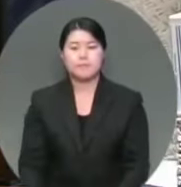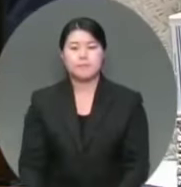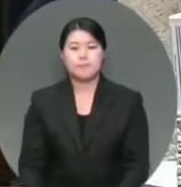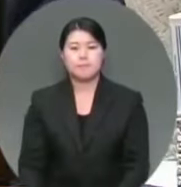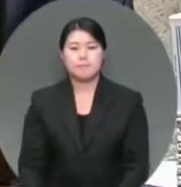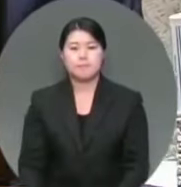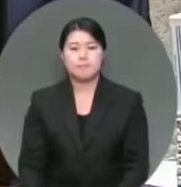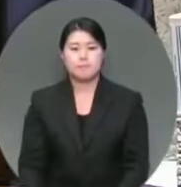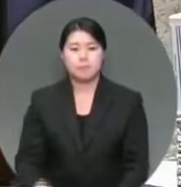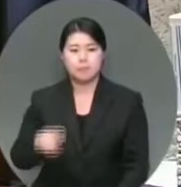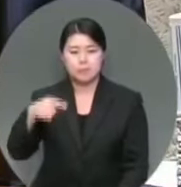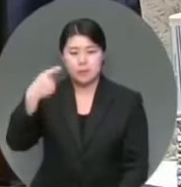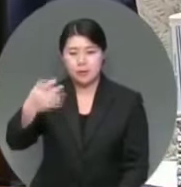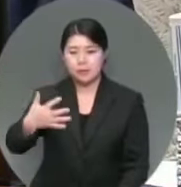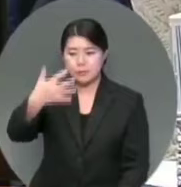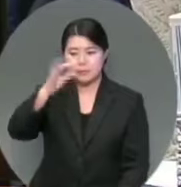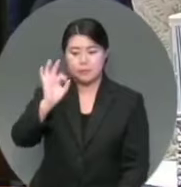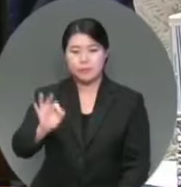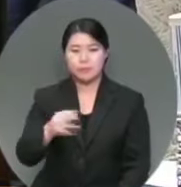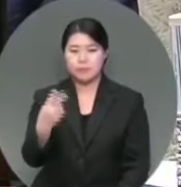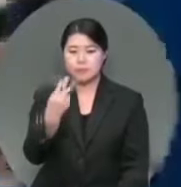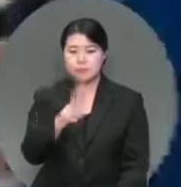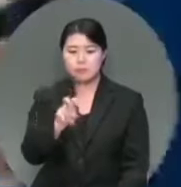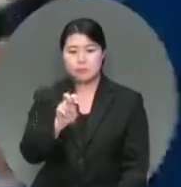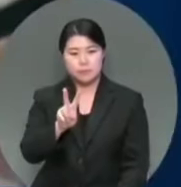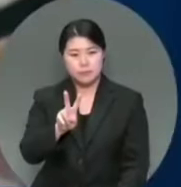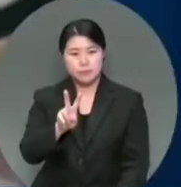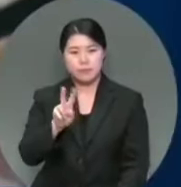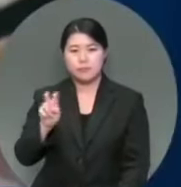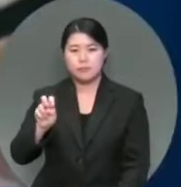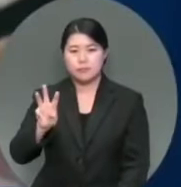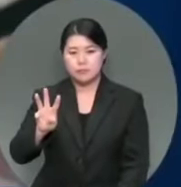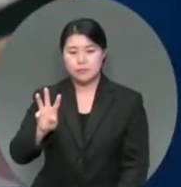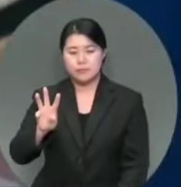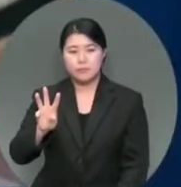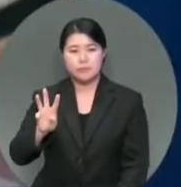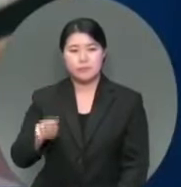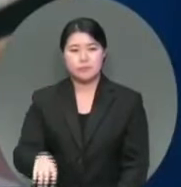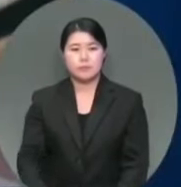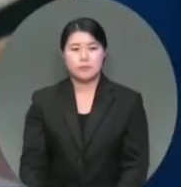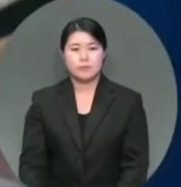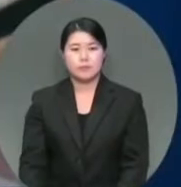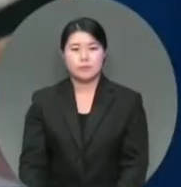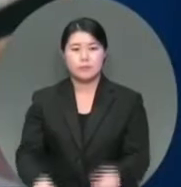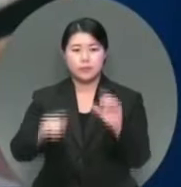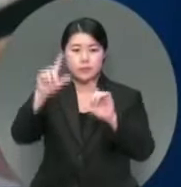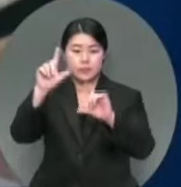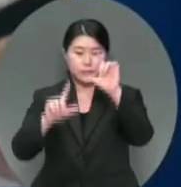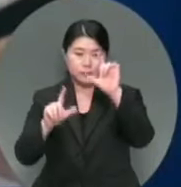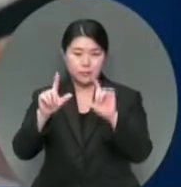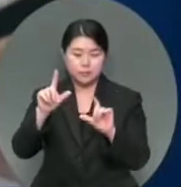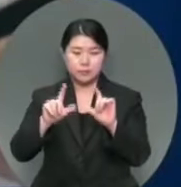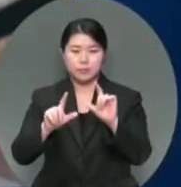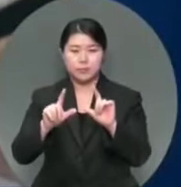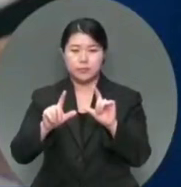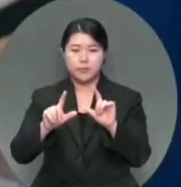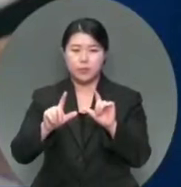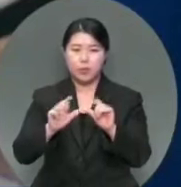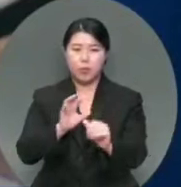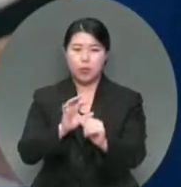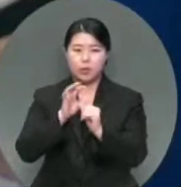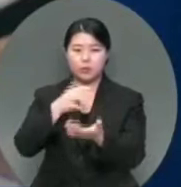겁니다. 이게 지금 2022년도와 2023년도 추계 모형에 활용된 수치가